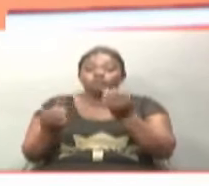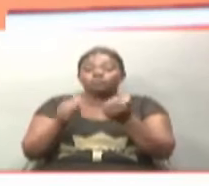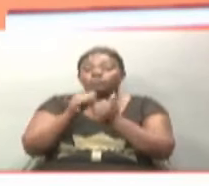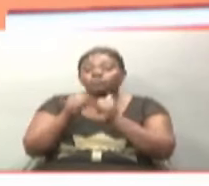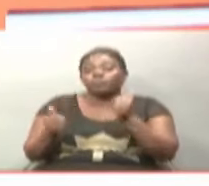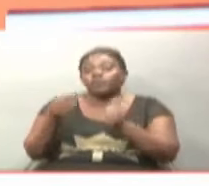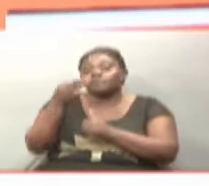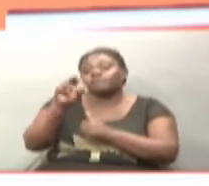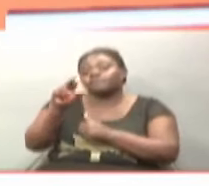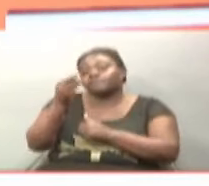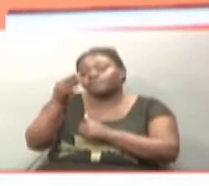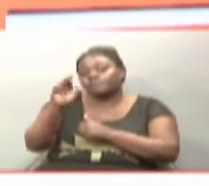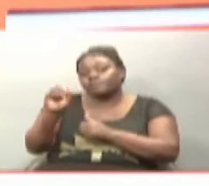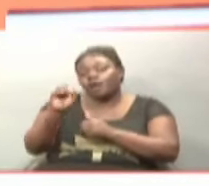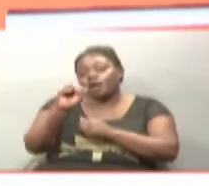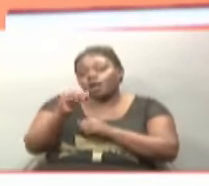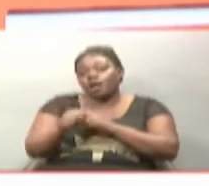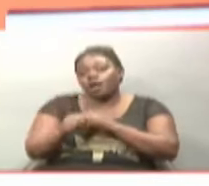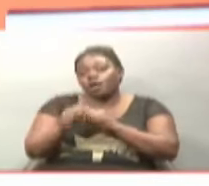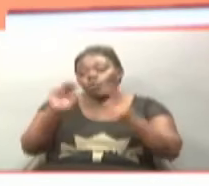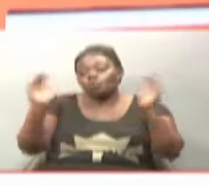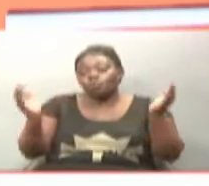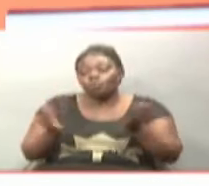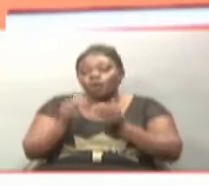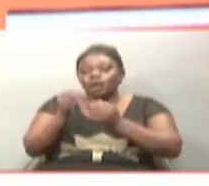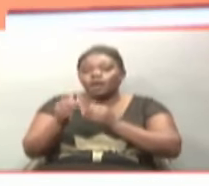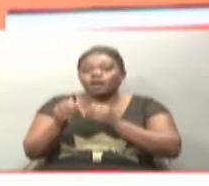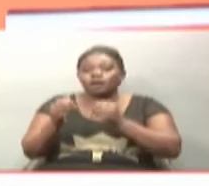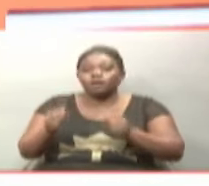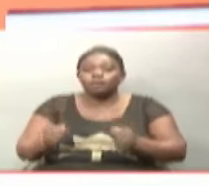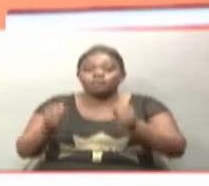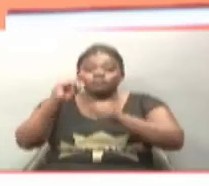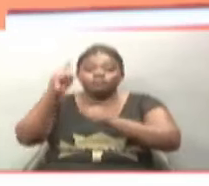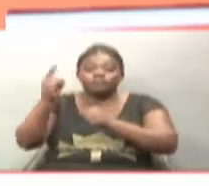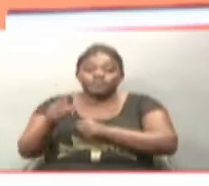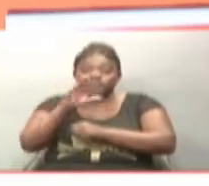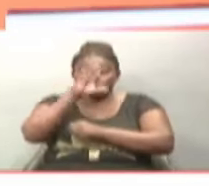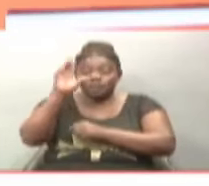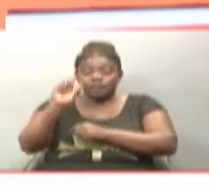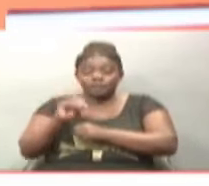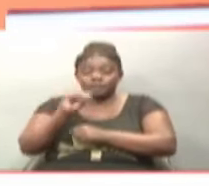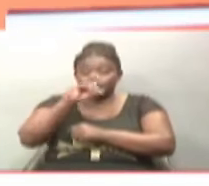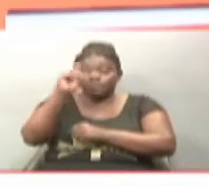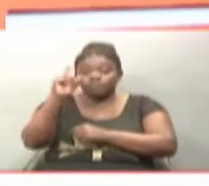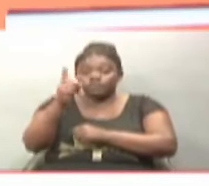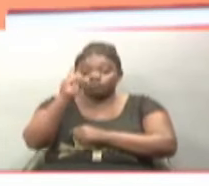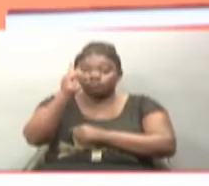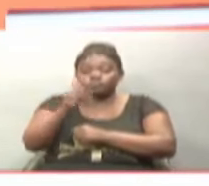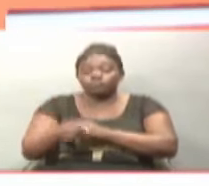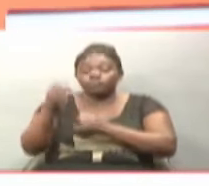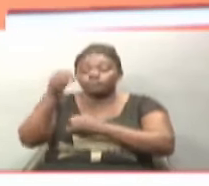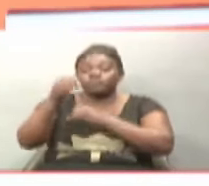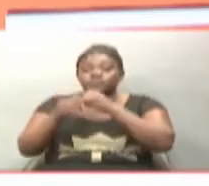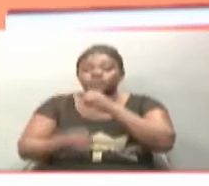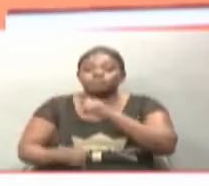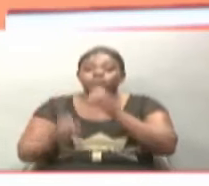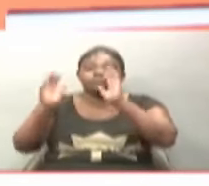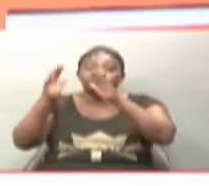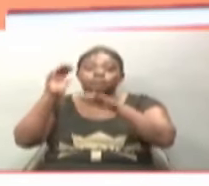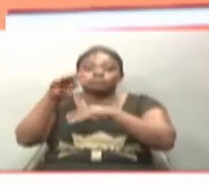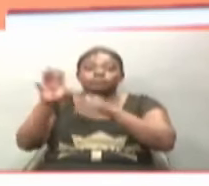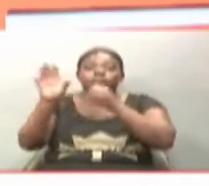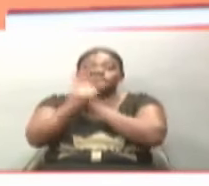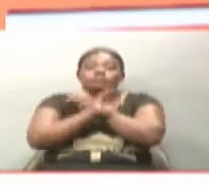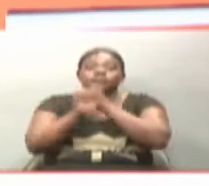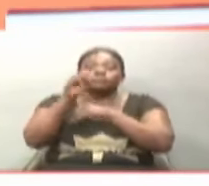World Cup ya timu ya Afrika esoso kutuka kuzidira za kamalizo. Tukulete do kujaganya okubadde mugwanga eri